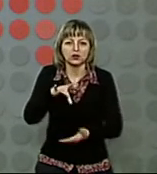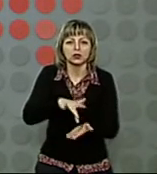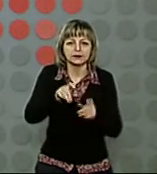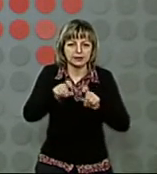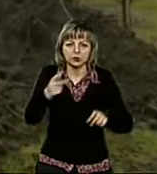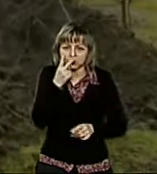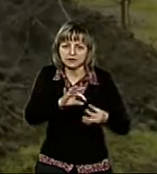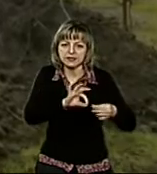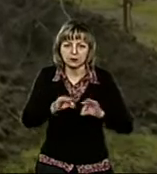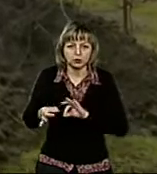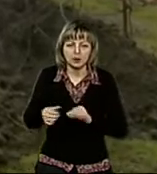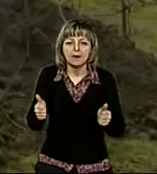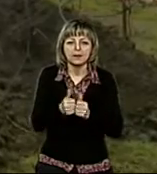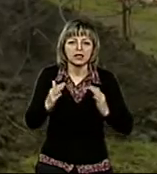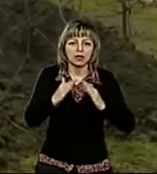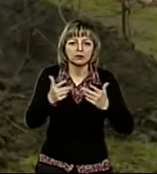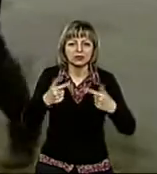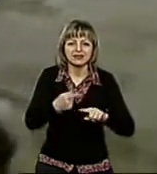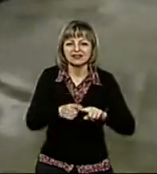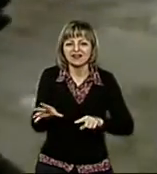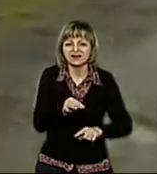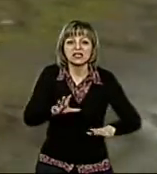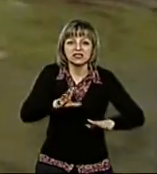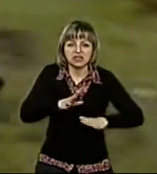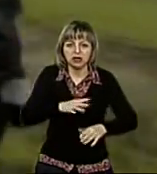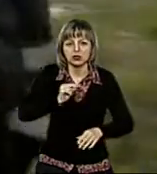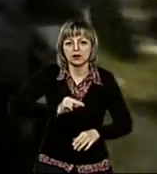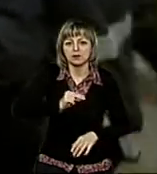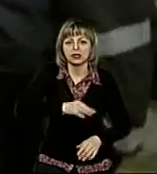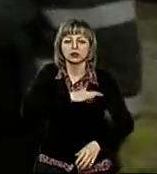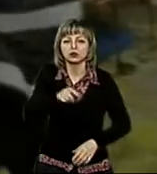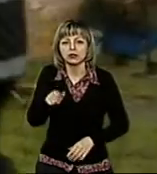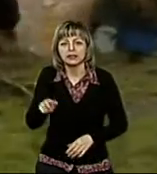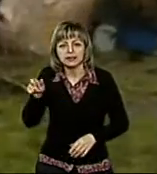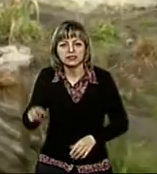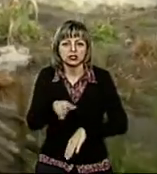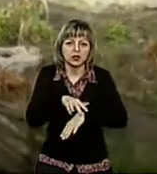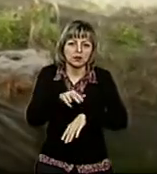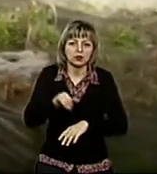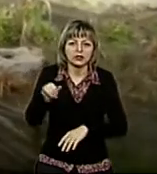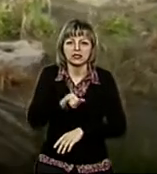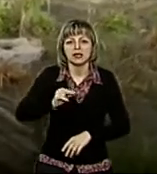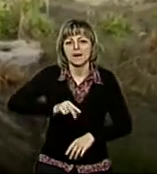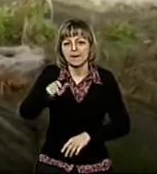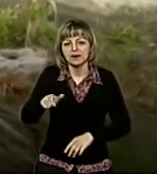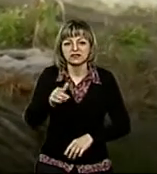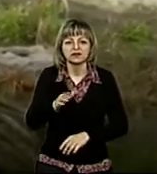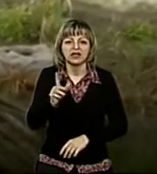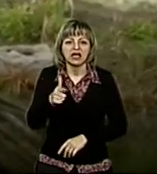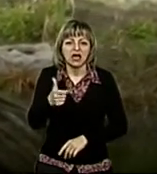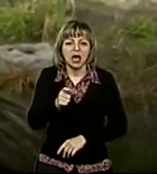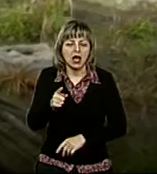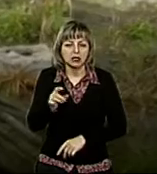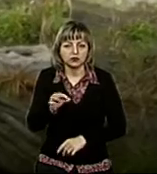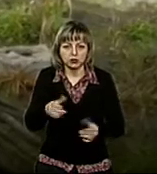дивіться. Біля будинку, де усе сталося, працюють слідчі поліції та працівники газової служби. Тут буде поліція встановлювати, ми так не